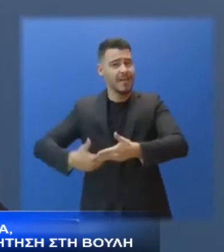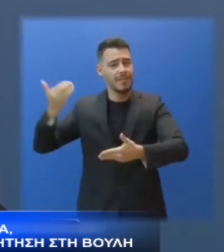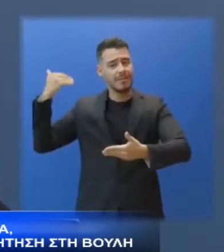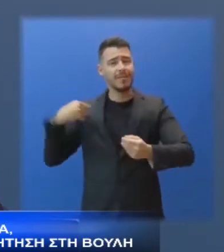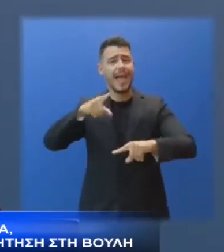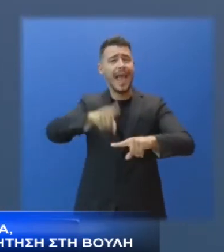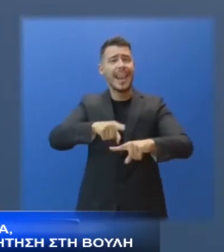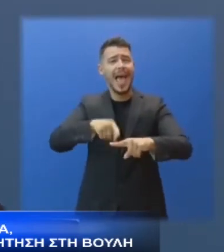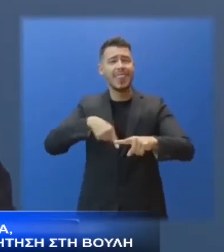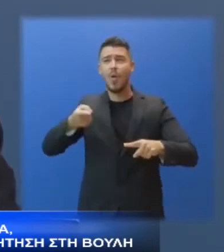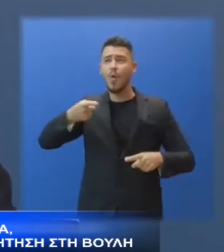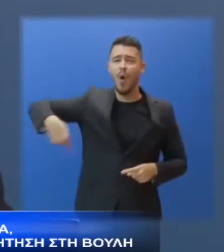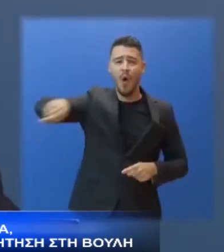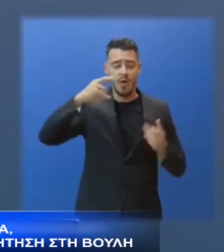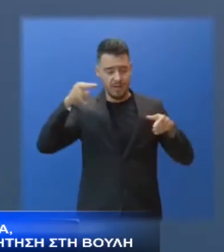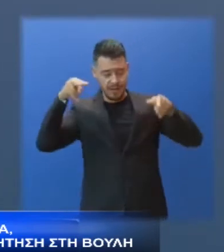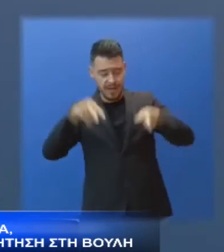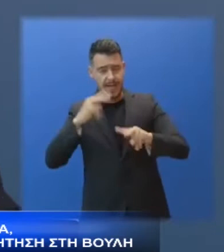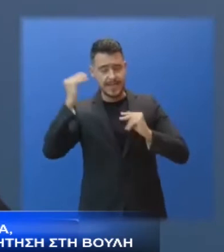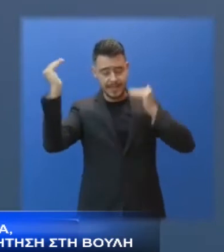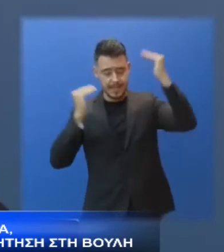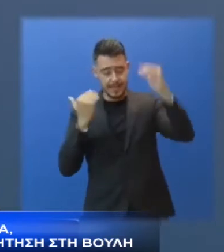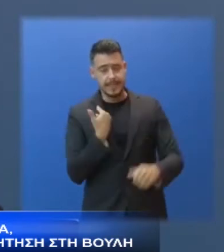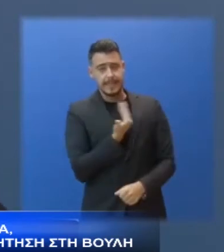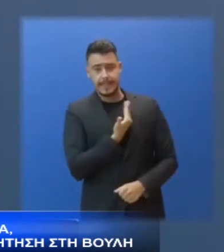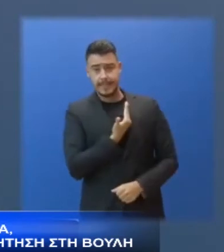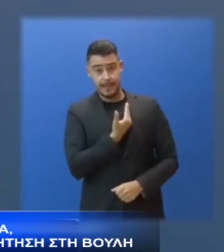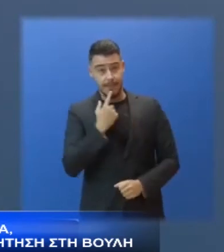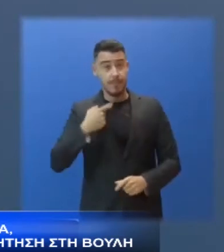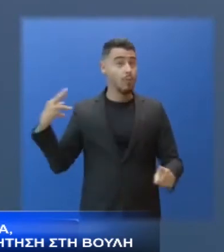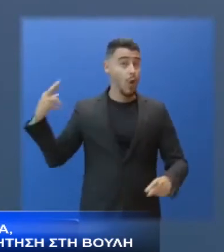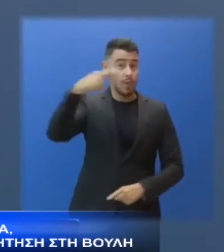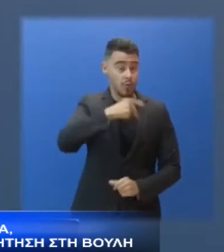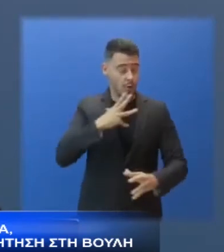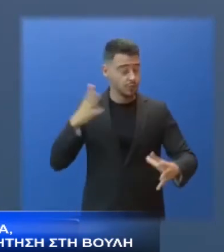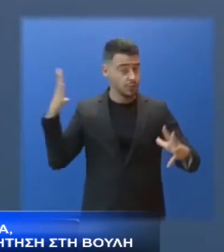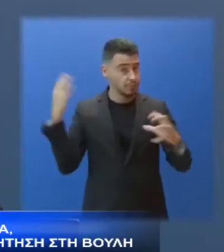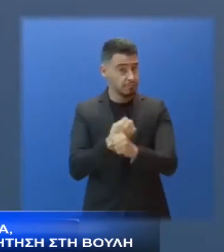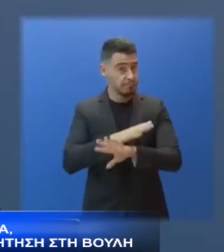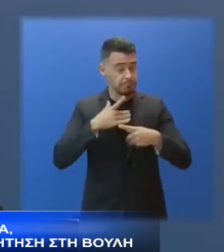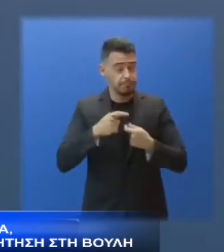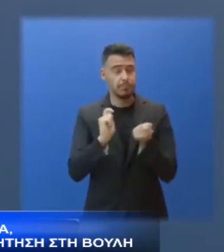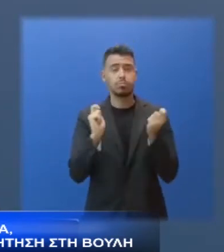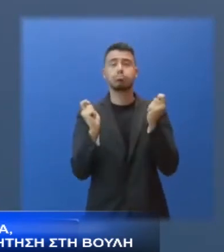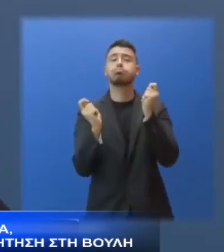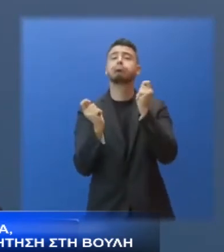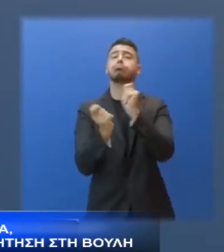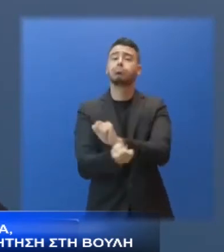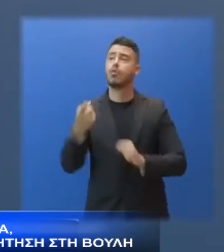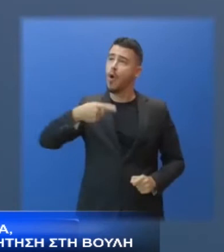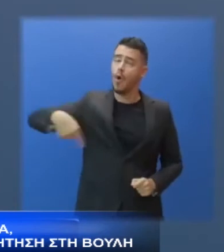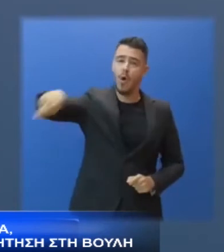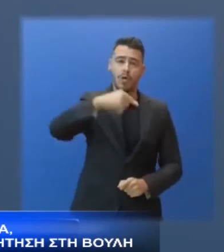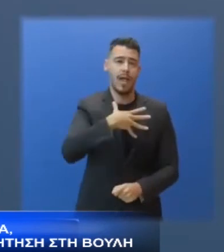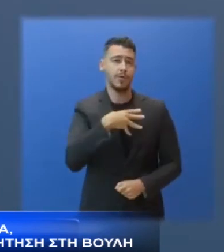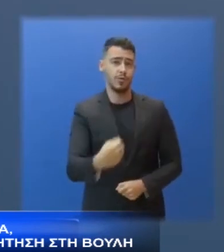επικρατούσε στο παρελθόν. Καρπός αυτής της δουλειάς, καρπός της διεθνούς πολιτικής μας, είναι η Συμφωνία Στρατηγικής Αναβάθμισης της